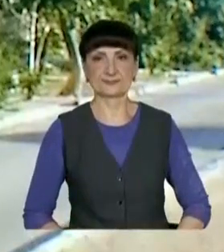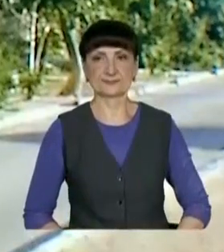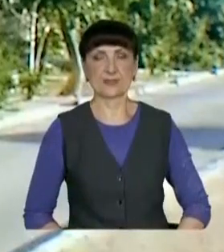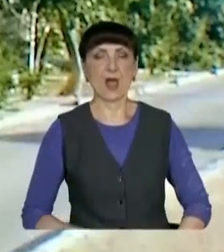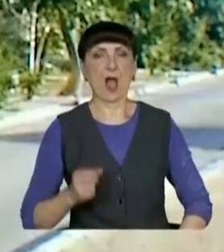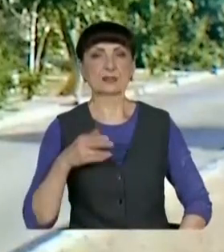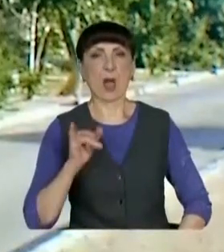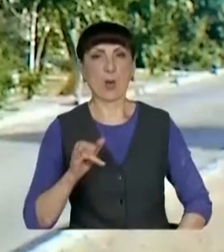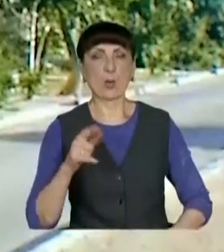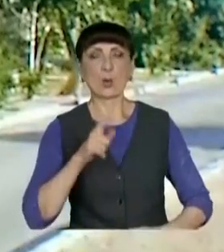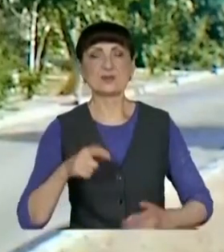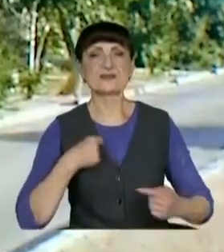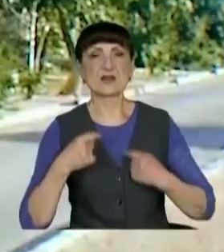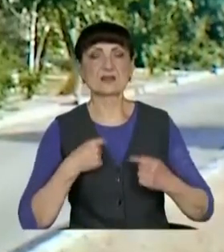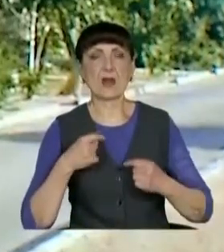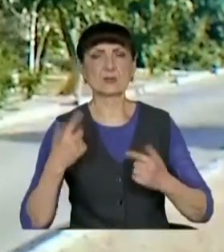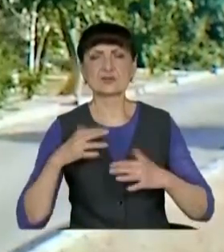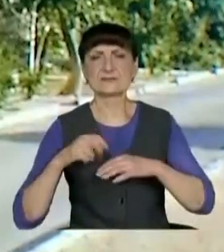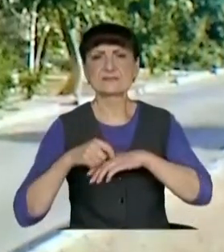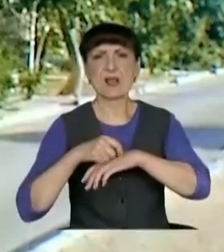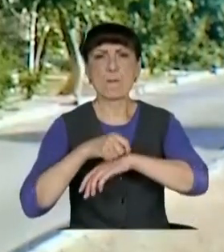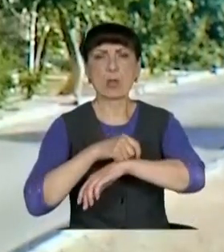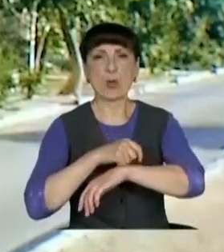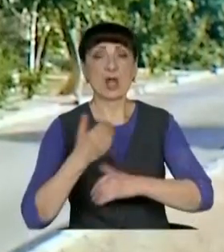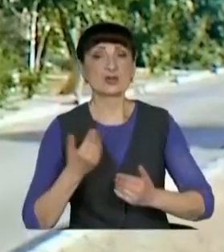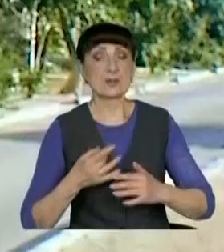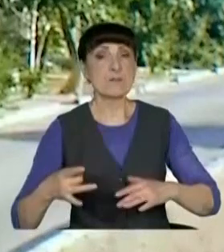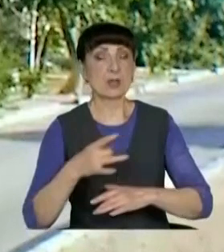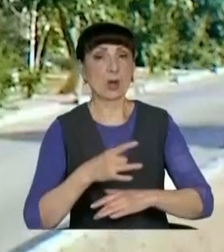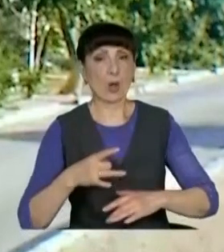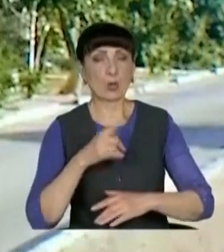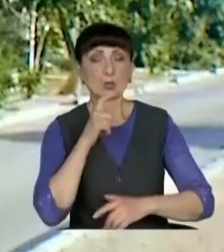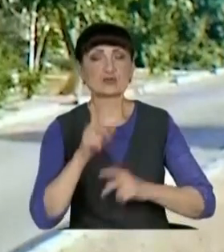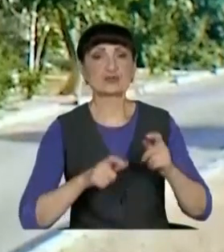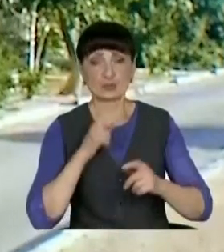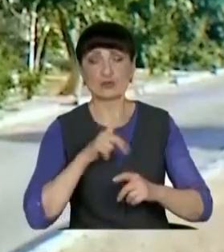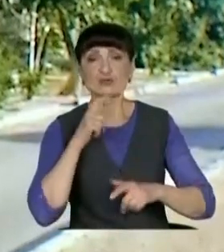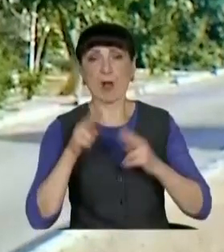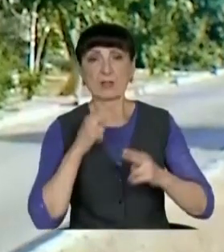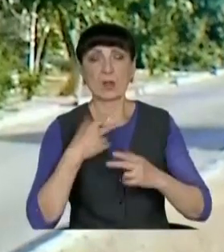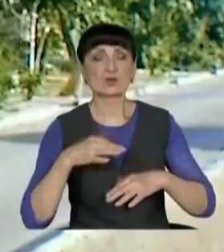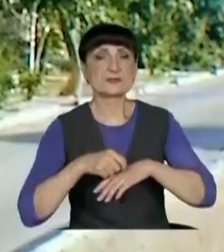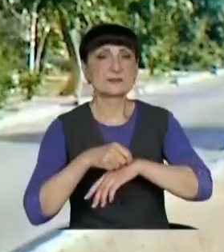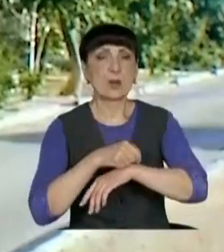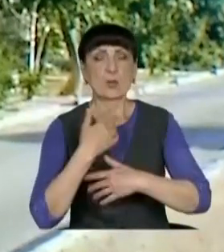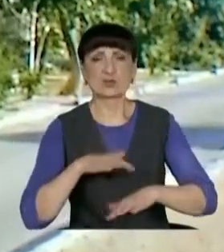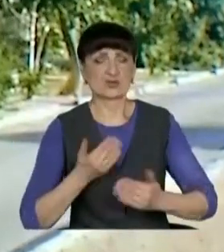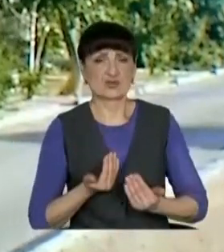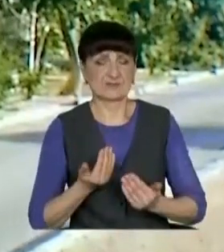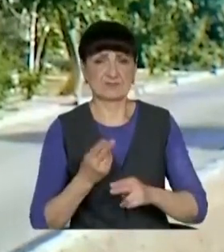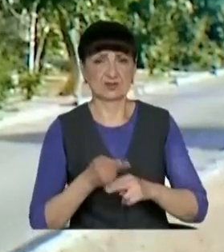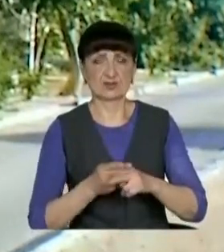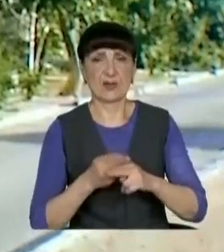В Октаву люди страдают от нашествия блох. Жители одного из микрорайонов пожаловались, что кровососущие насекомые отравляют им